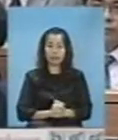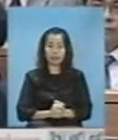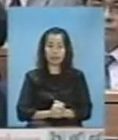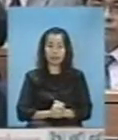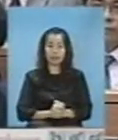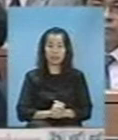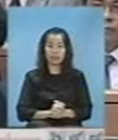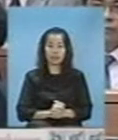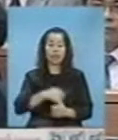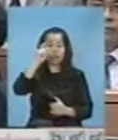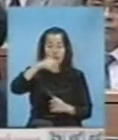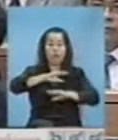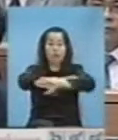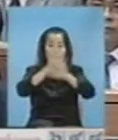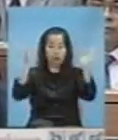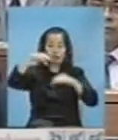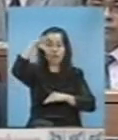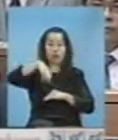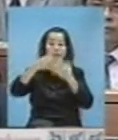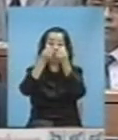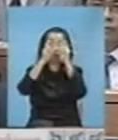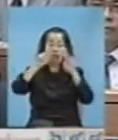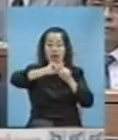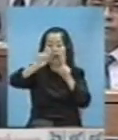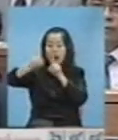จะต้องยกเลิกองค์กรอิสระต่าง